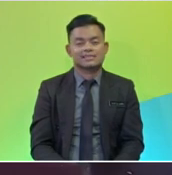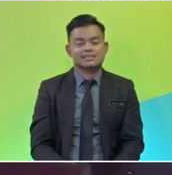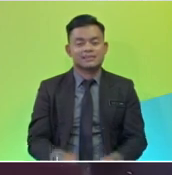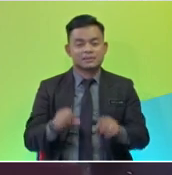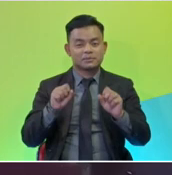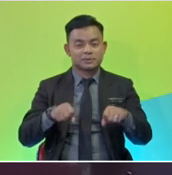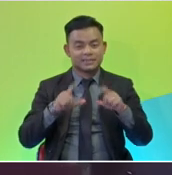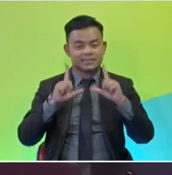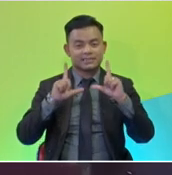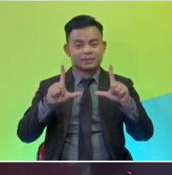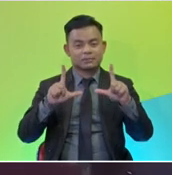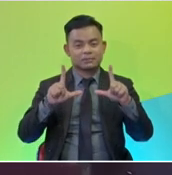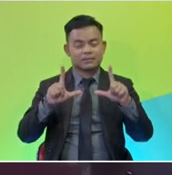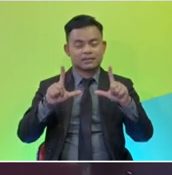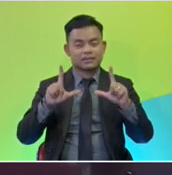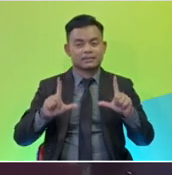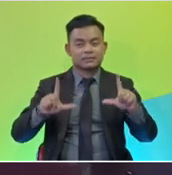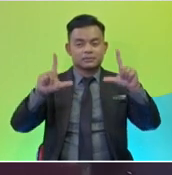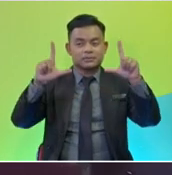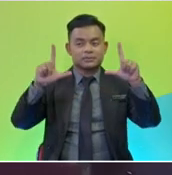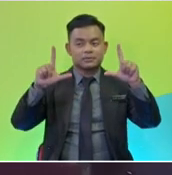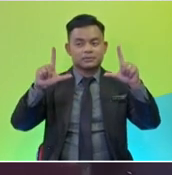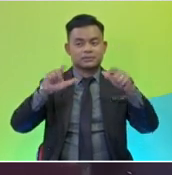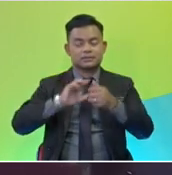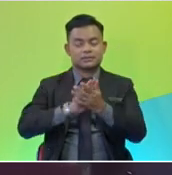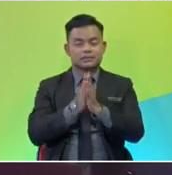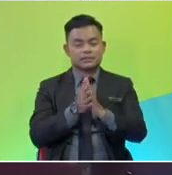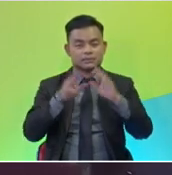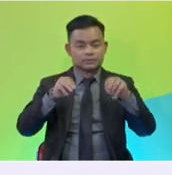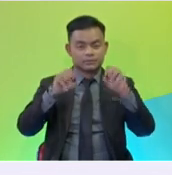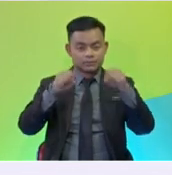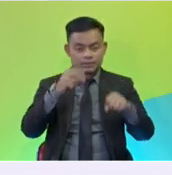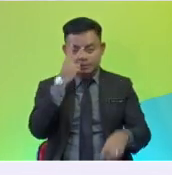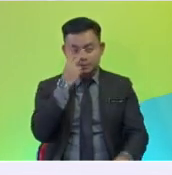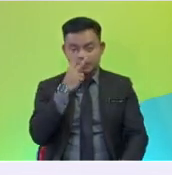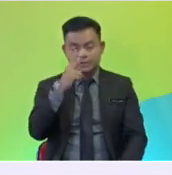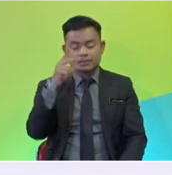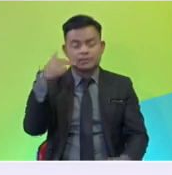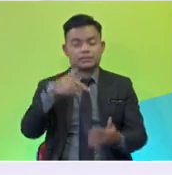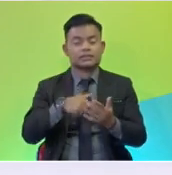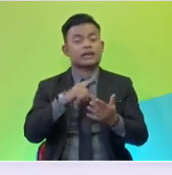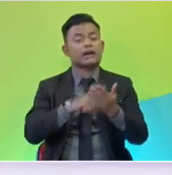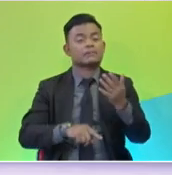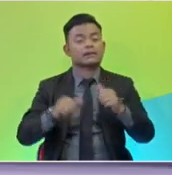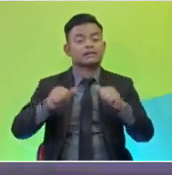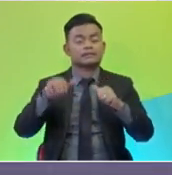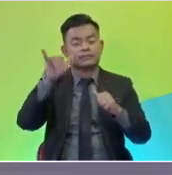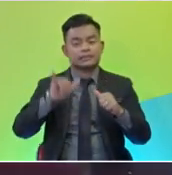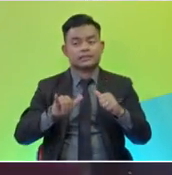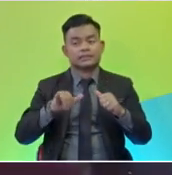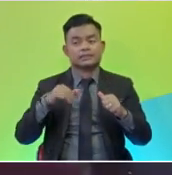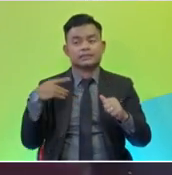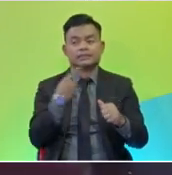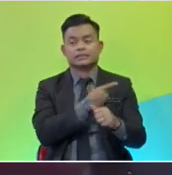tampalkan dekat hitam ni supa akan nampak lagi apakah aktiviti yang kita lakukan sekarang kan